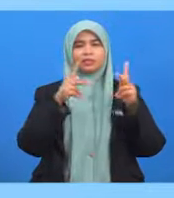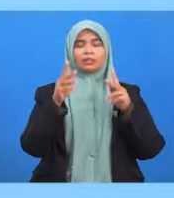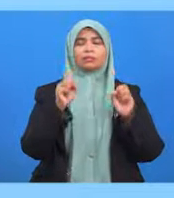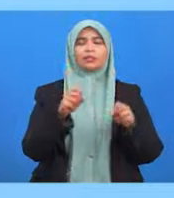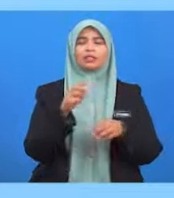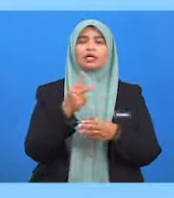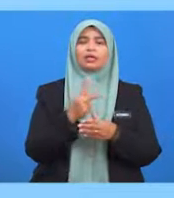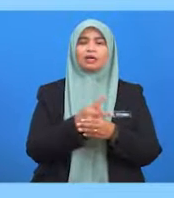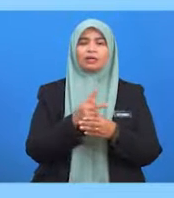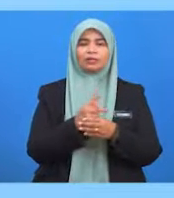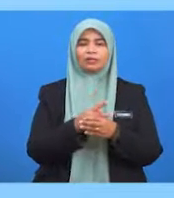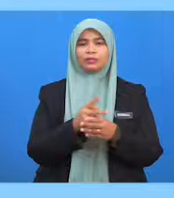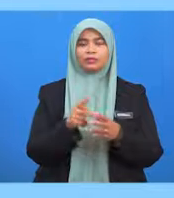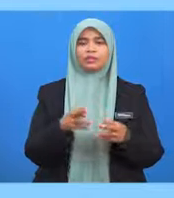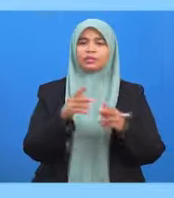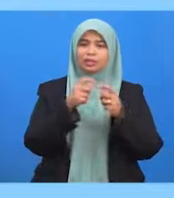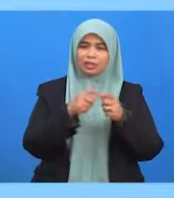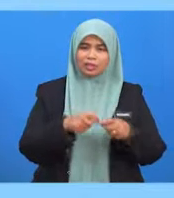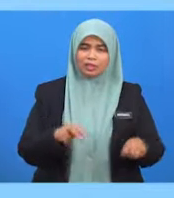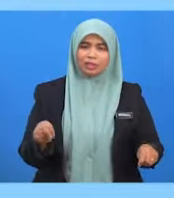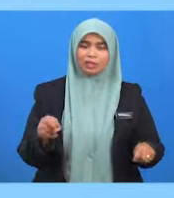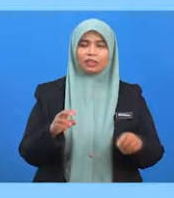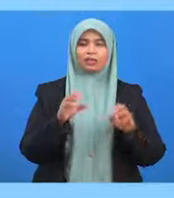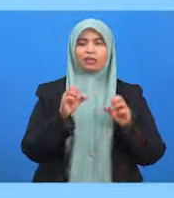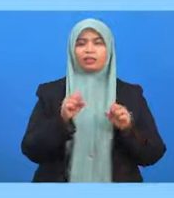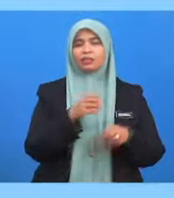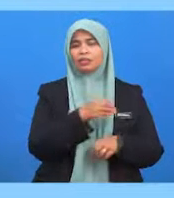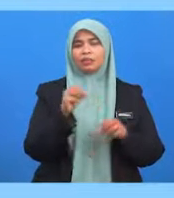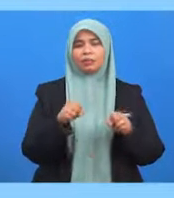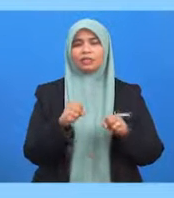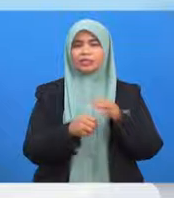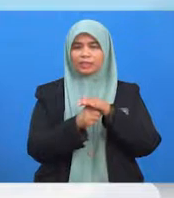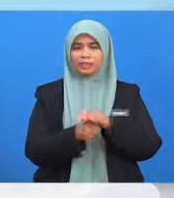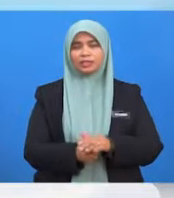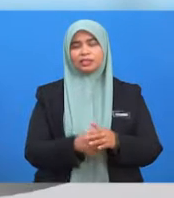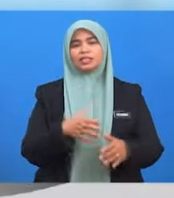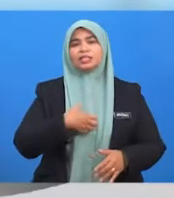boleh mengganggu ketenangan dan menyebabkan tekanan emosi.